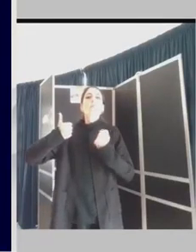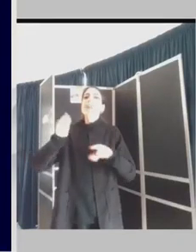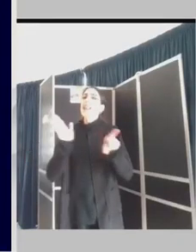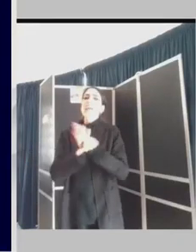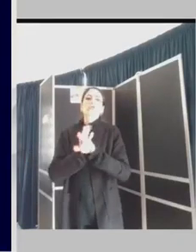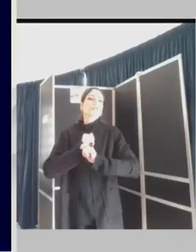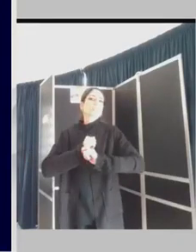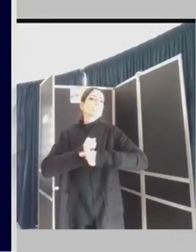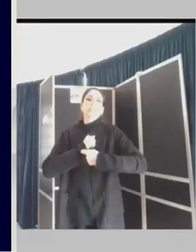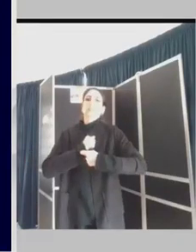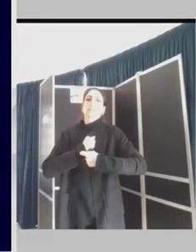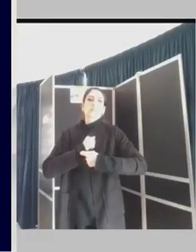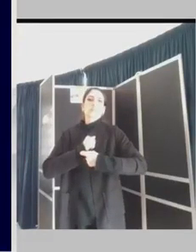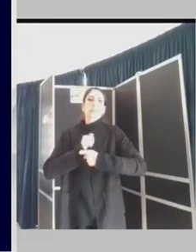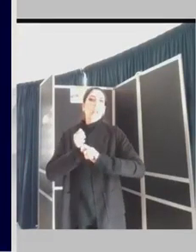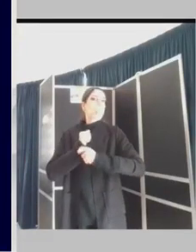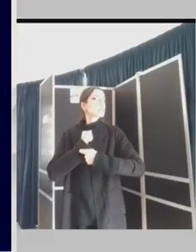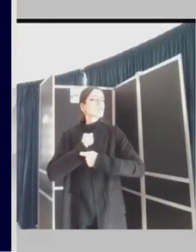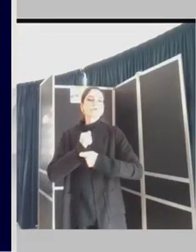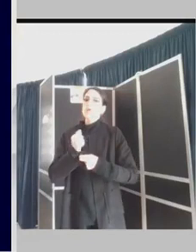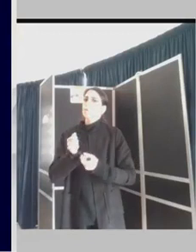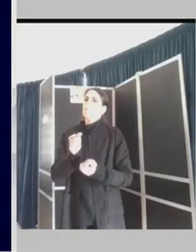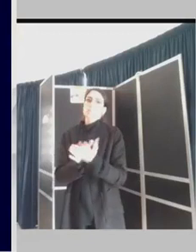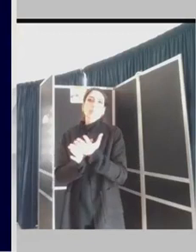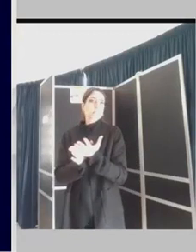legislative, regolamentari,